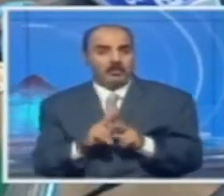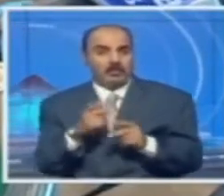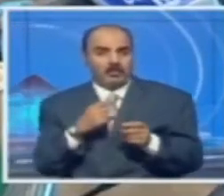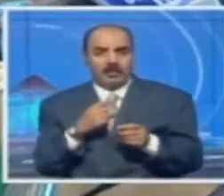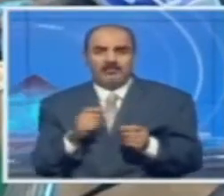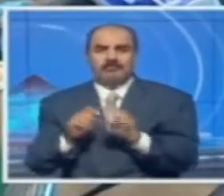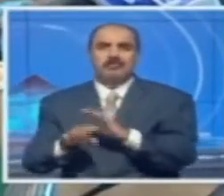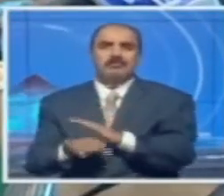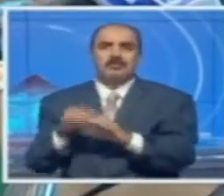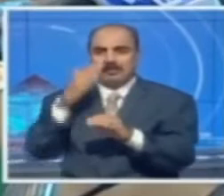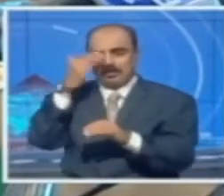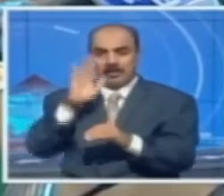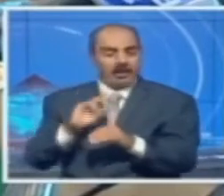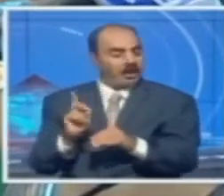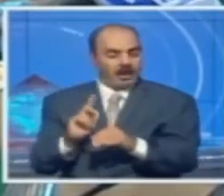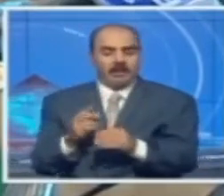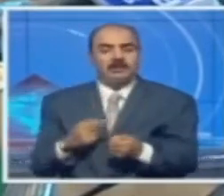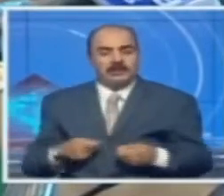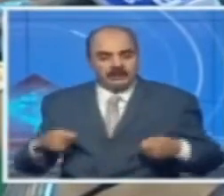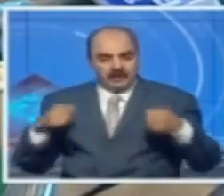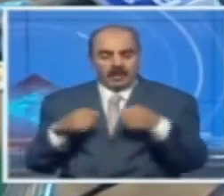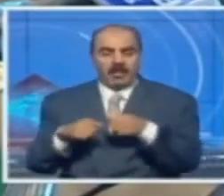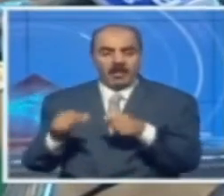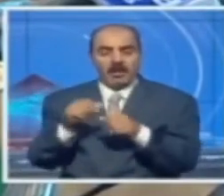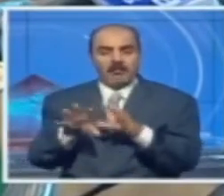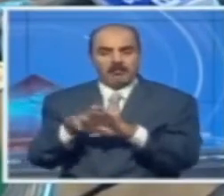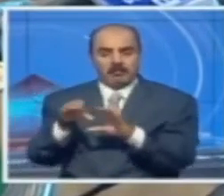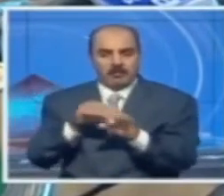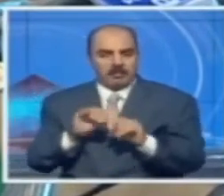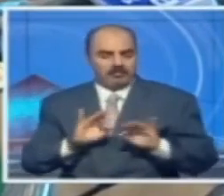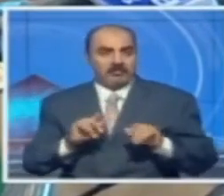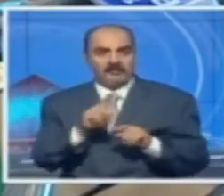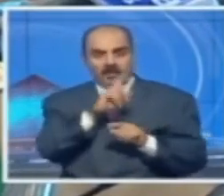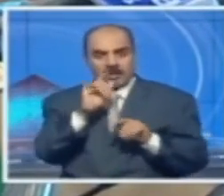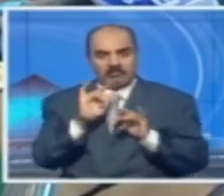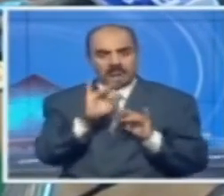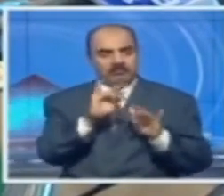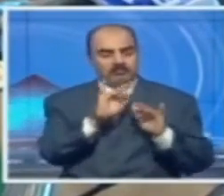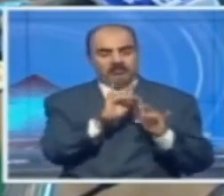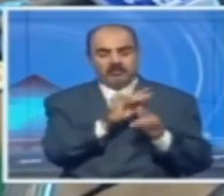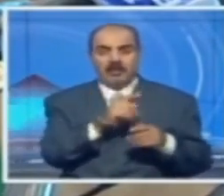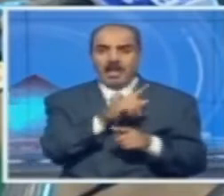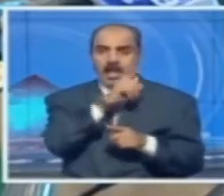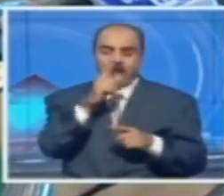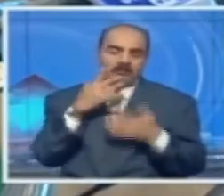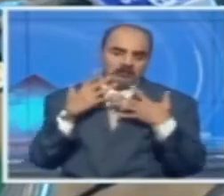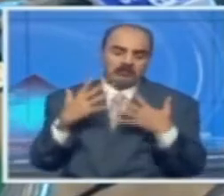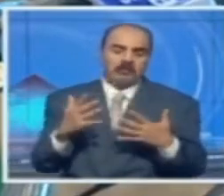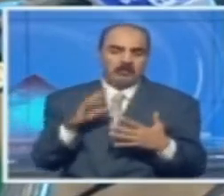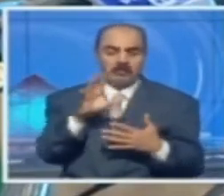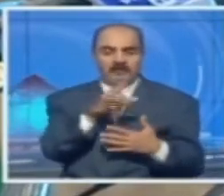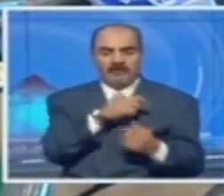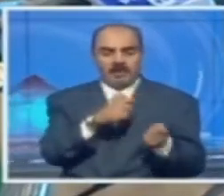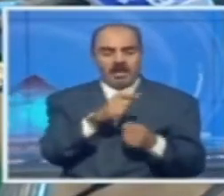التصنيع وتبادله بيننا، وإنما بهدف الخروج بهذه المنتجات وتصديرها لدول